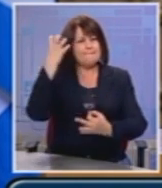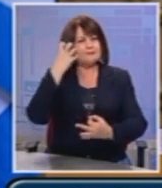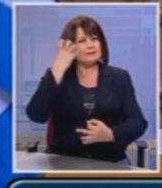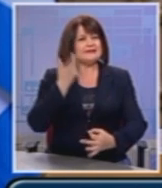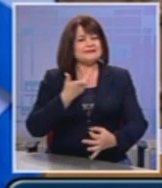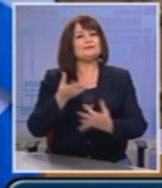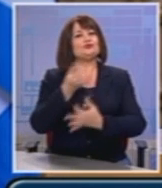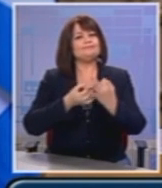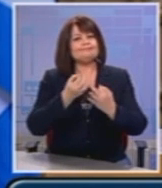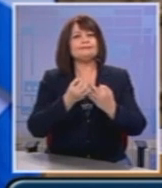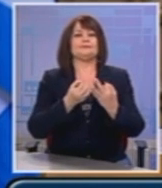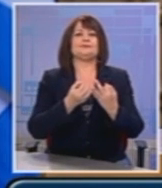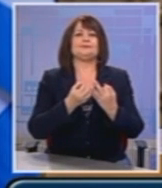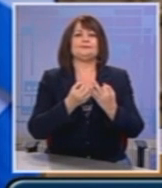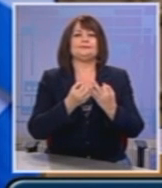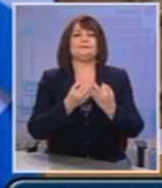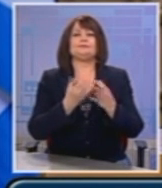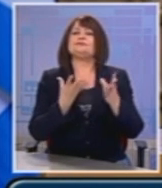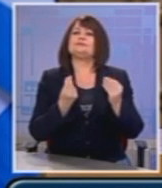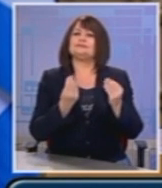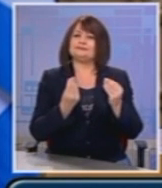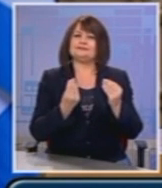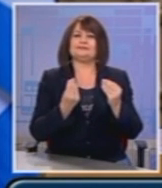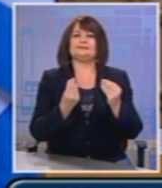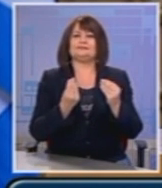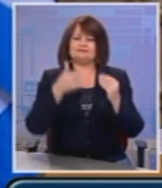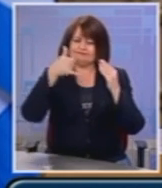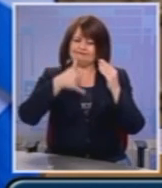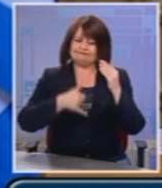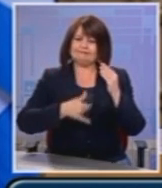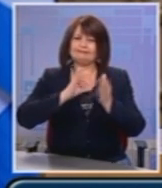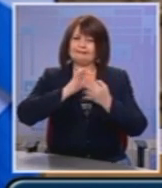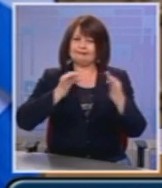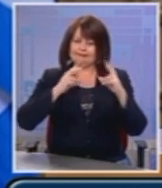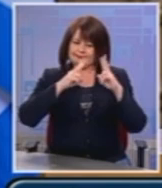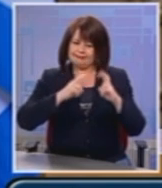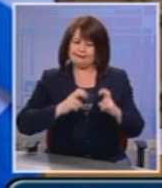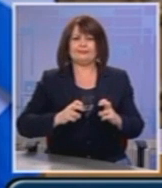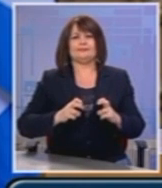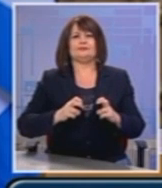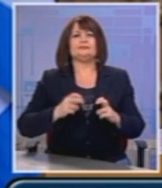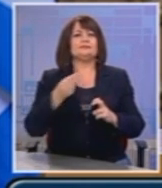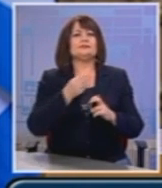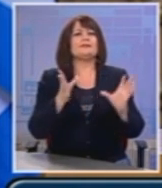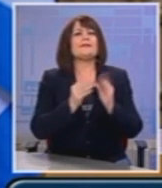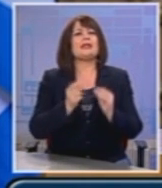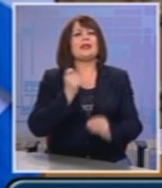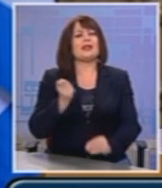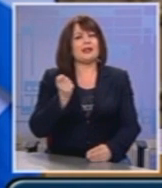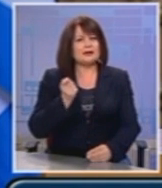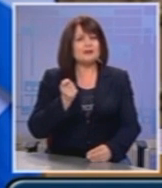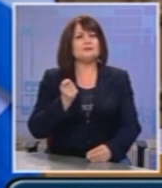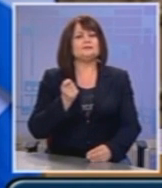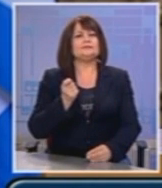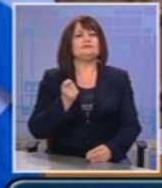της με την πολύ διεισδυτική ανάλυση στο αντικείμενό της μας